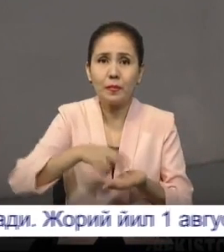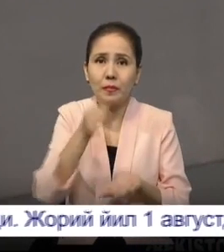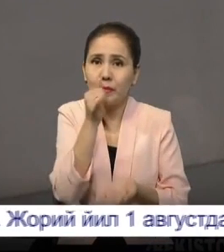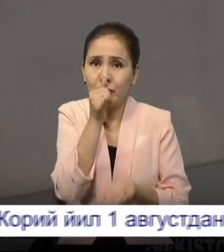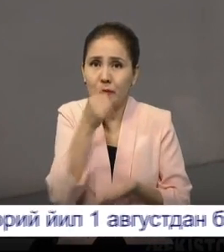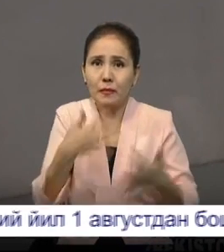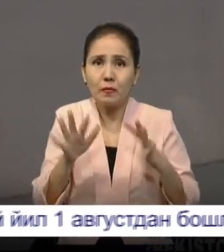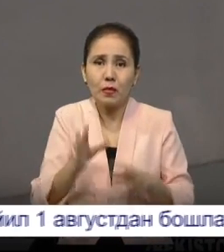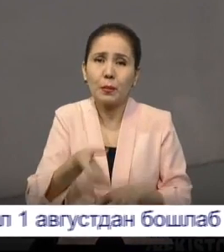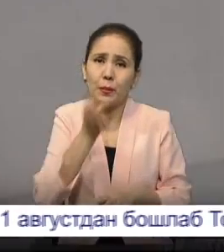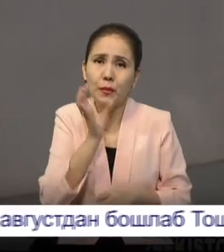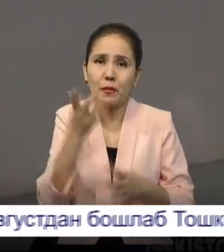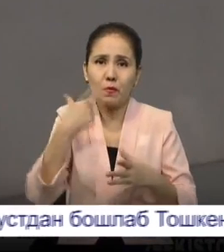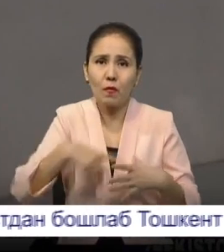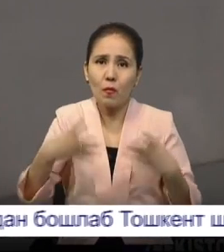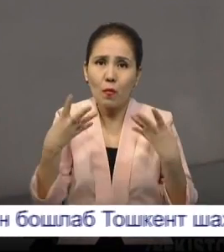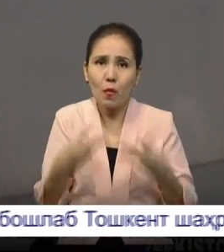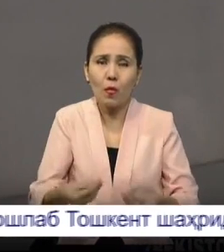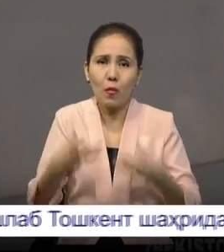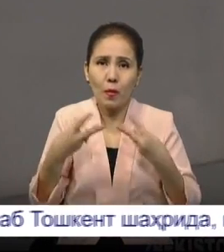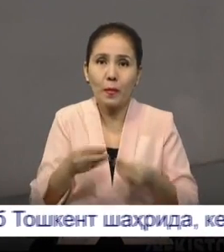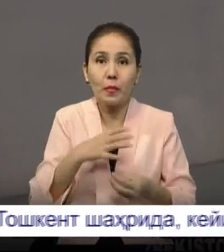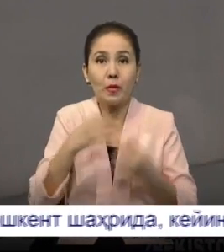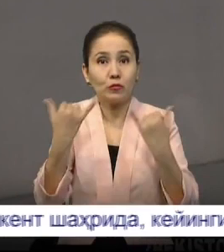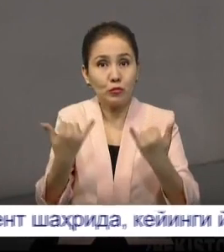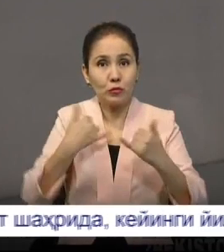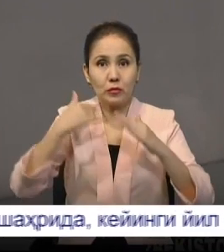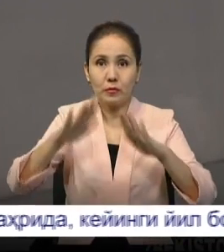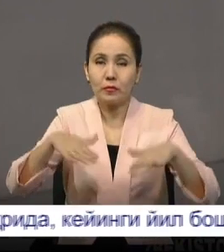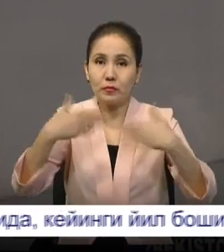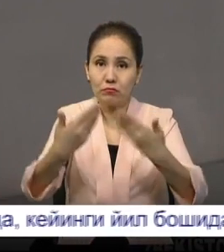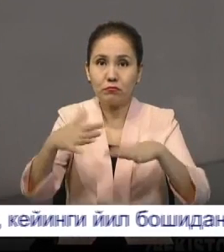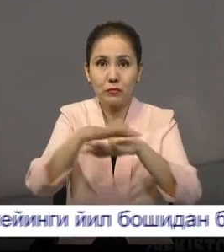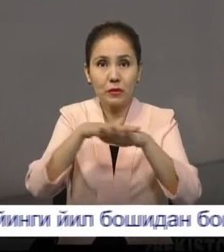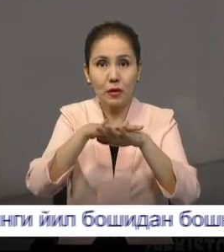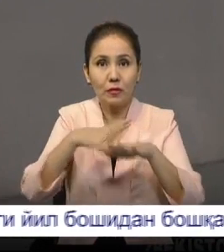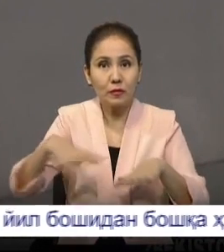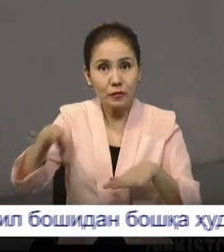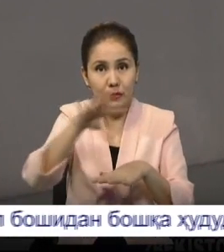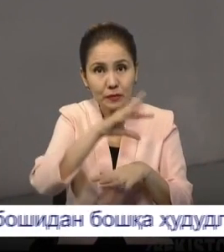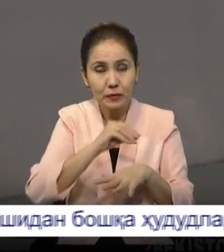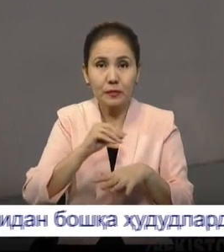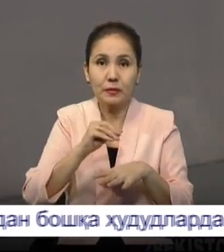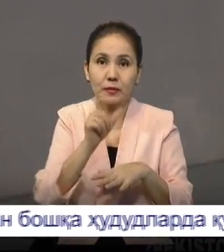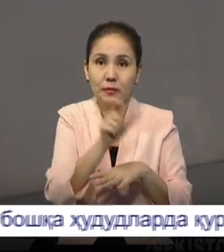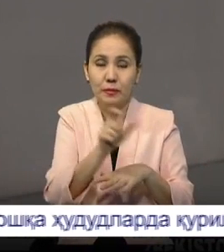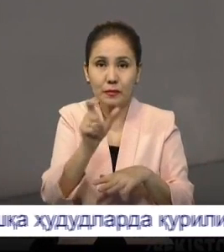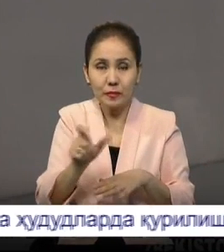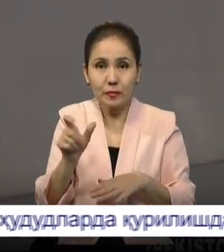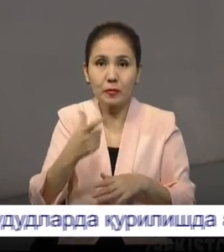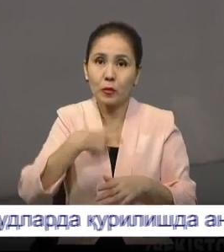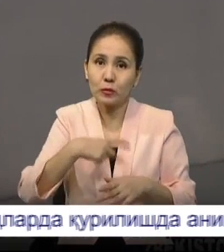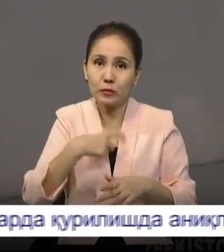yetmadi, faqat suv deteladim. Maslahatim hamma xalqimizga, yurtimizga, aholiga,